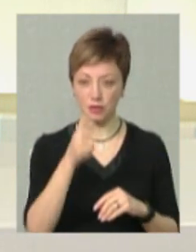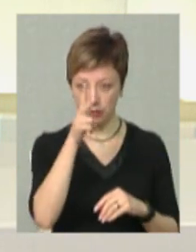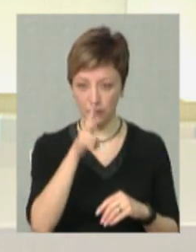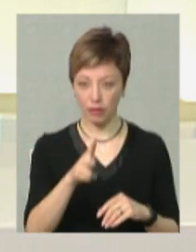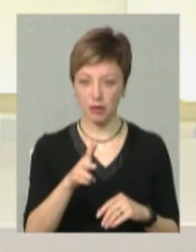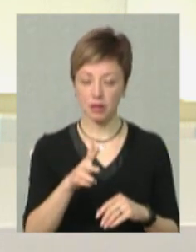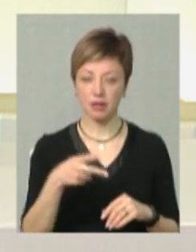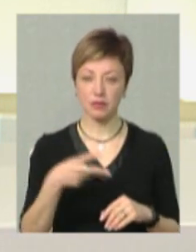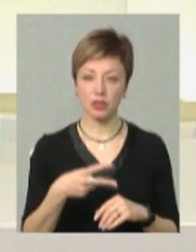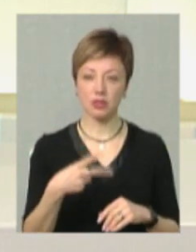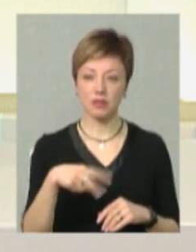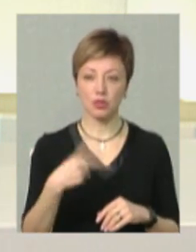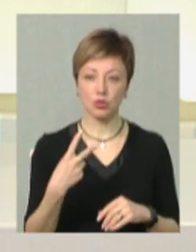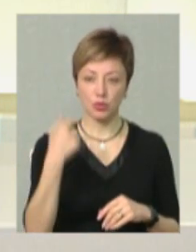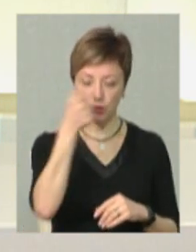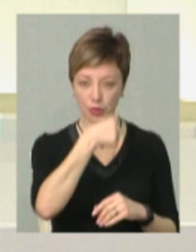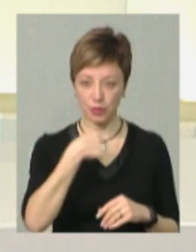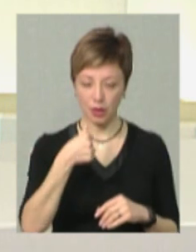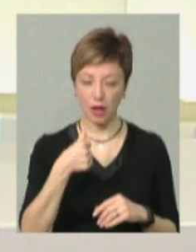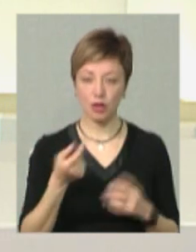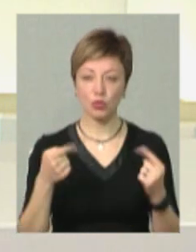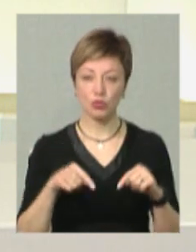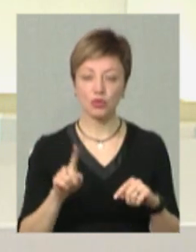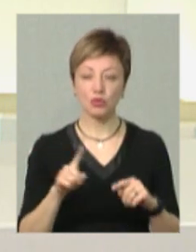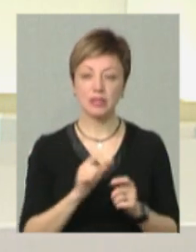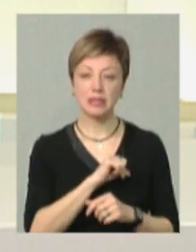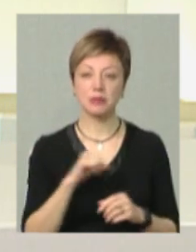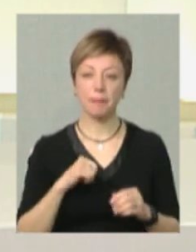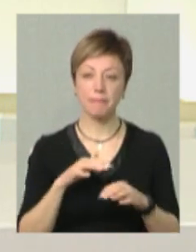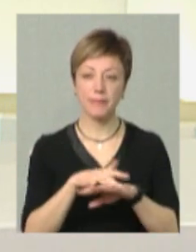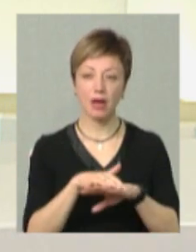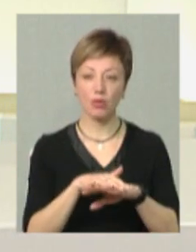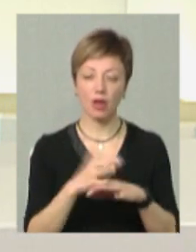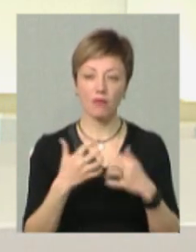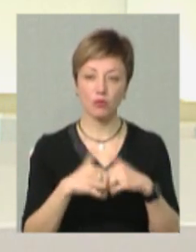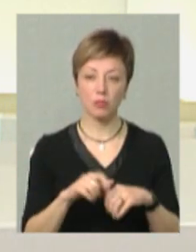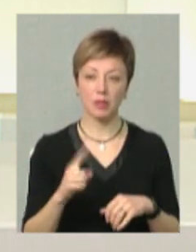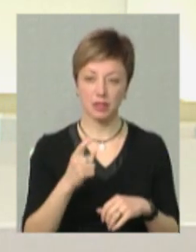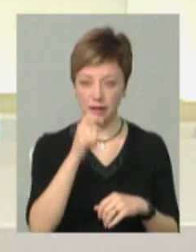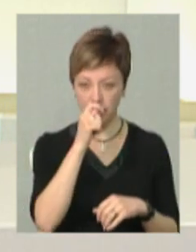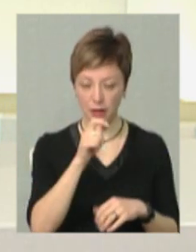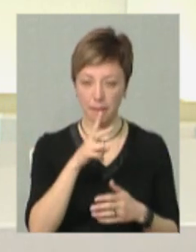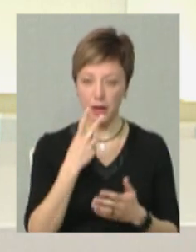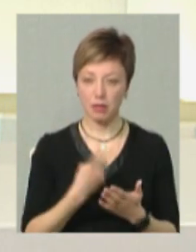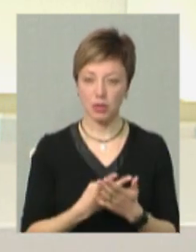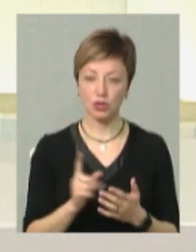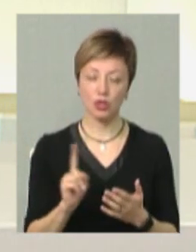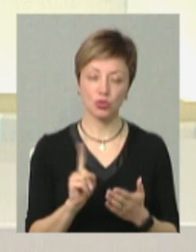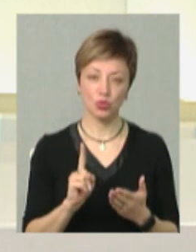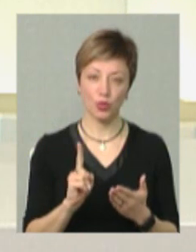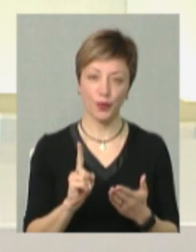квартал 2022 року. Тому що сам перерахунок автоматичний з 1 квітня, він передбачає,